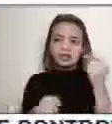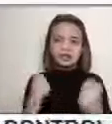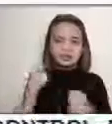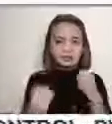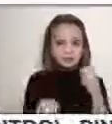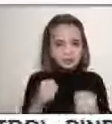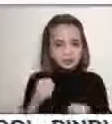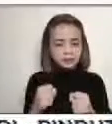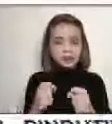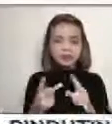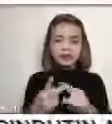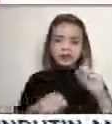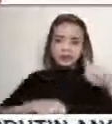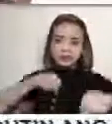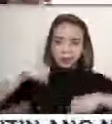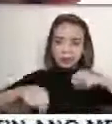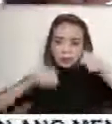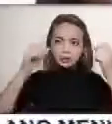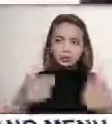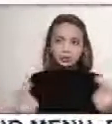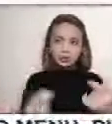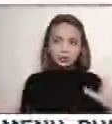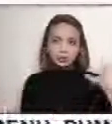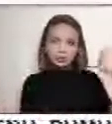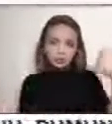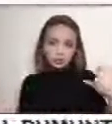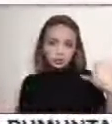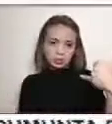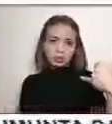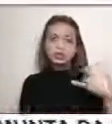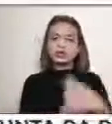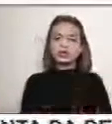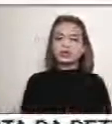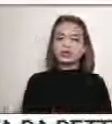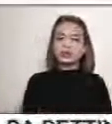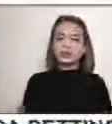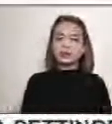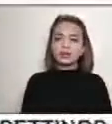Ingat po sa ating mga kababayan dyan at sundin po ang health protocols. Maraming salamat sa update, Bernard Haudian.